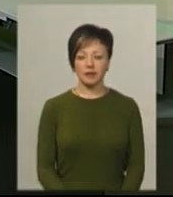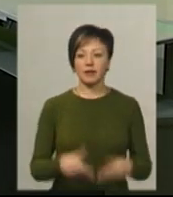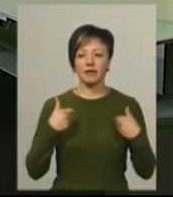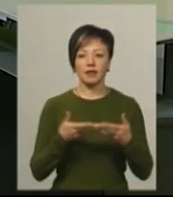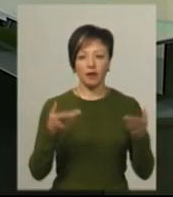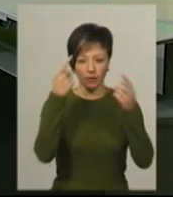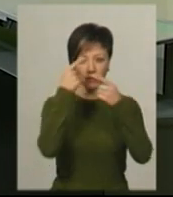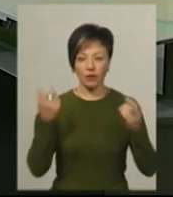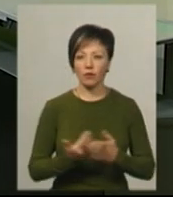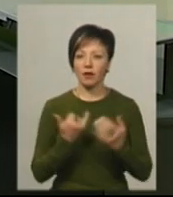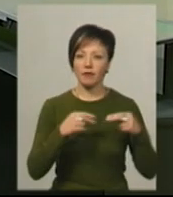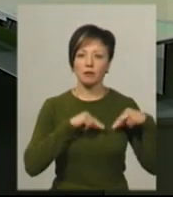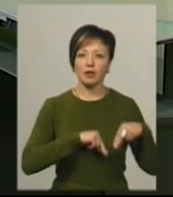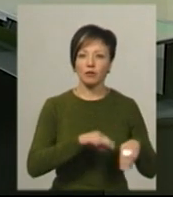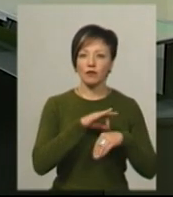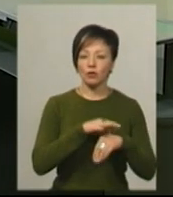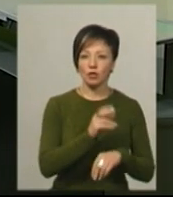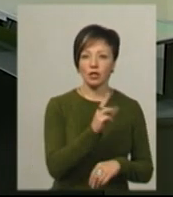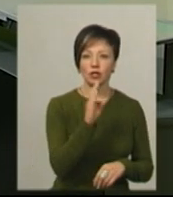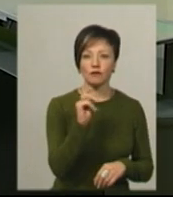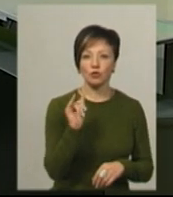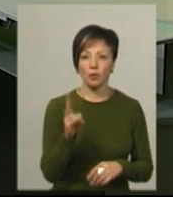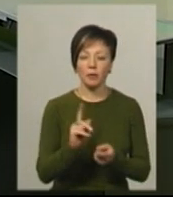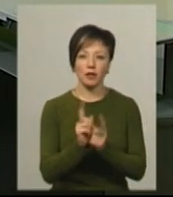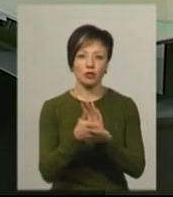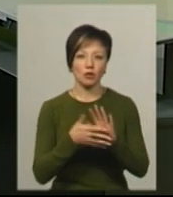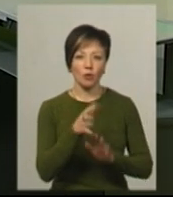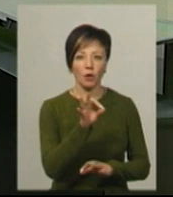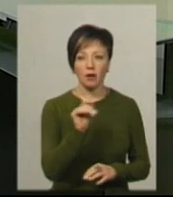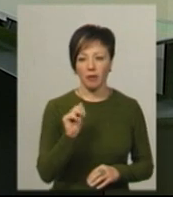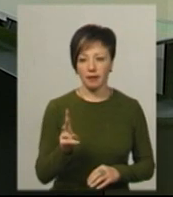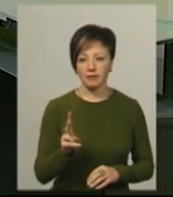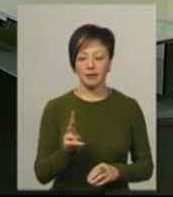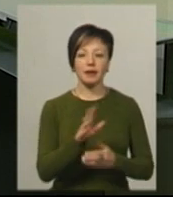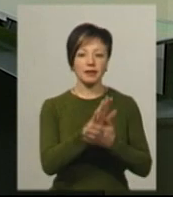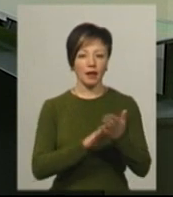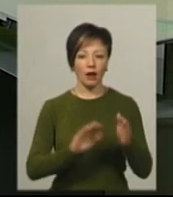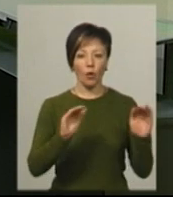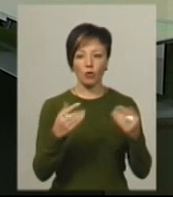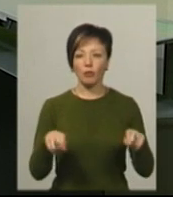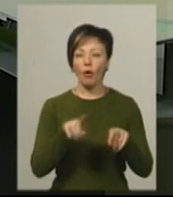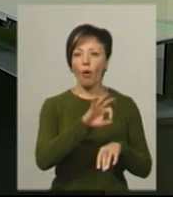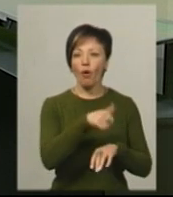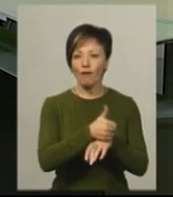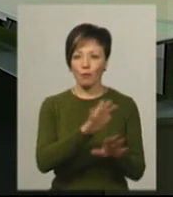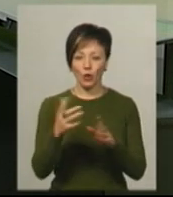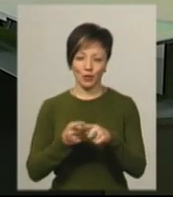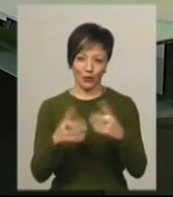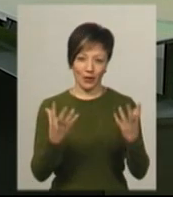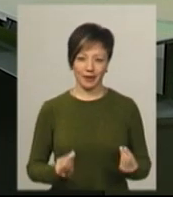Вітаю в ефірі новини. У студії для вас працюють ведуча Катерина Шевчук. На жестову мову перекладає Ольга Рибак. Далі коротко про головні події цього